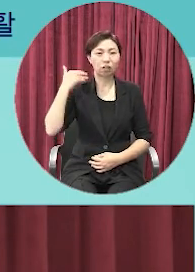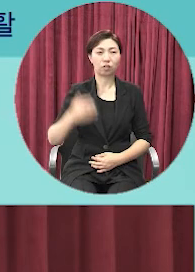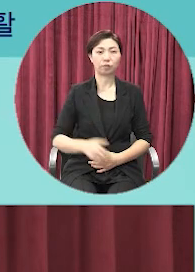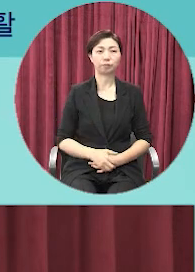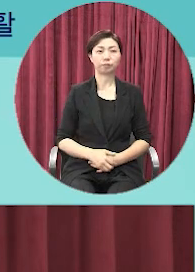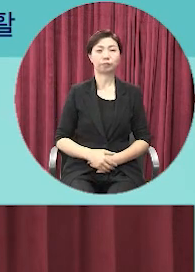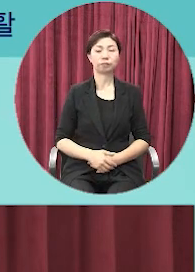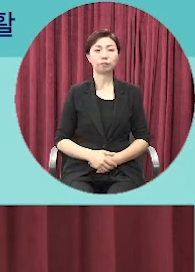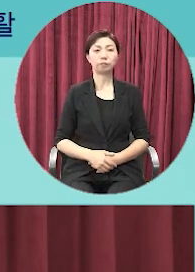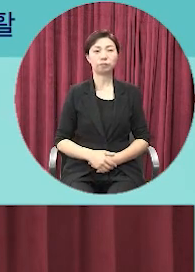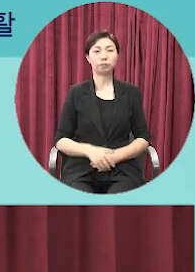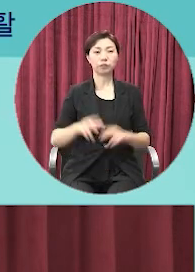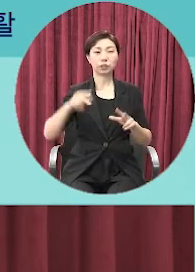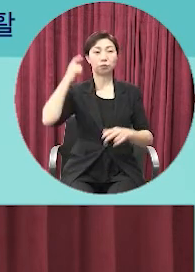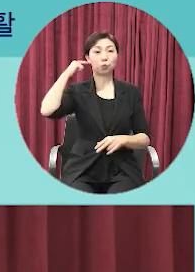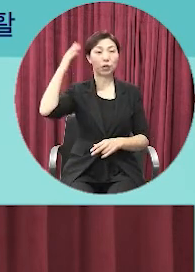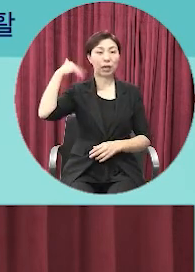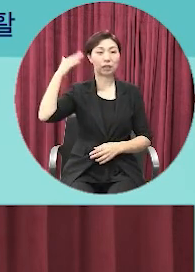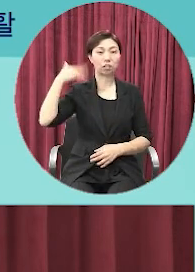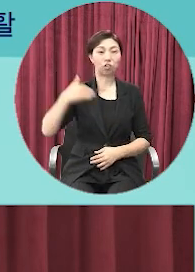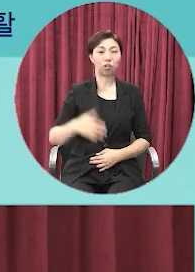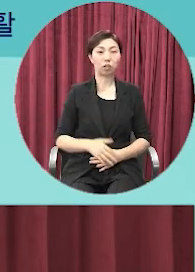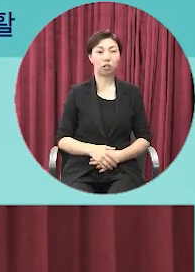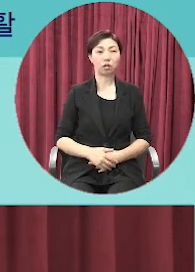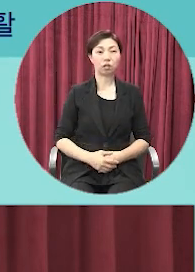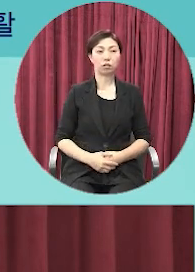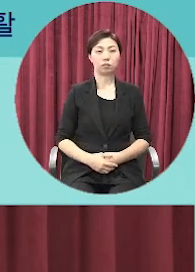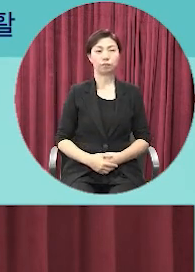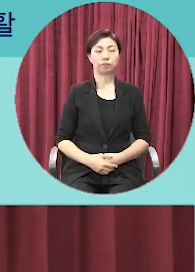우리 구유리 교수님 소리 부탁. 네.